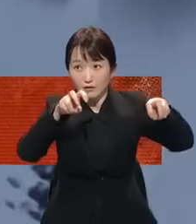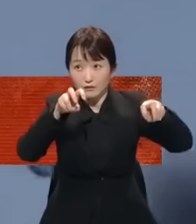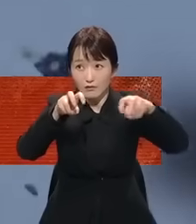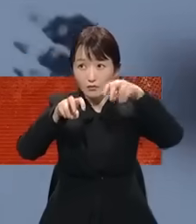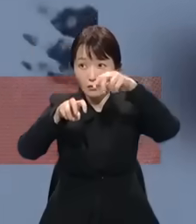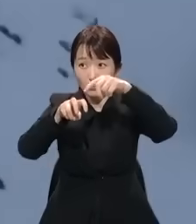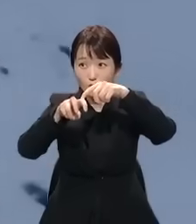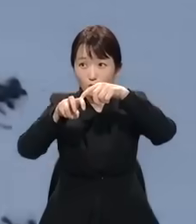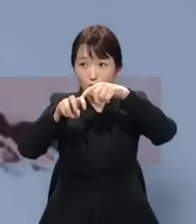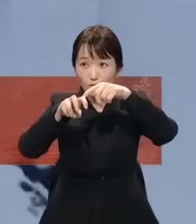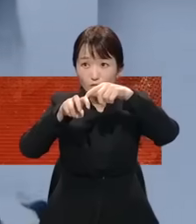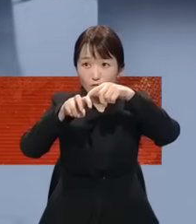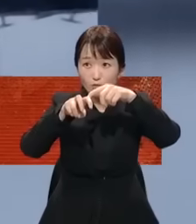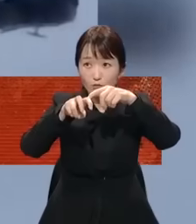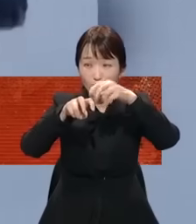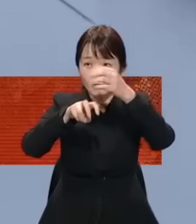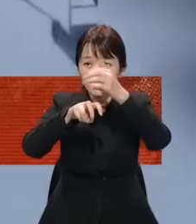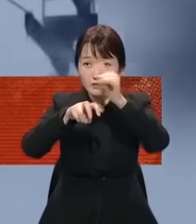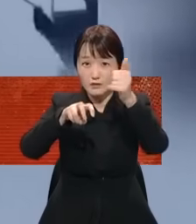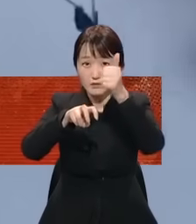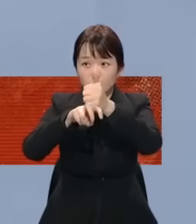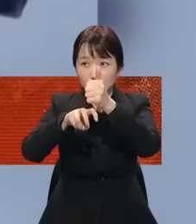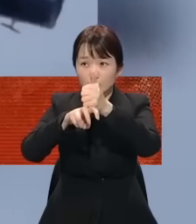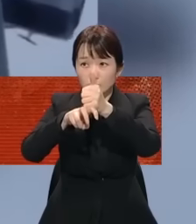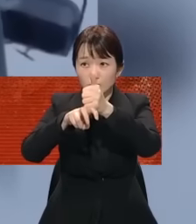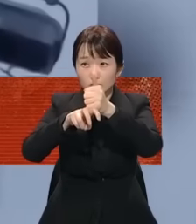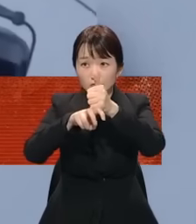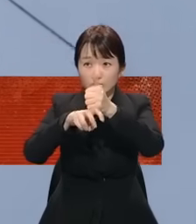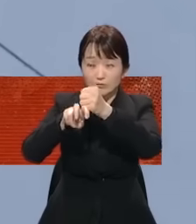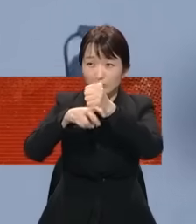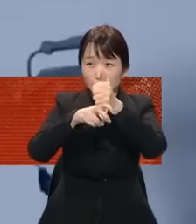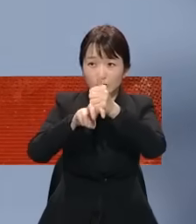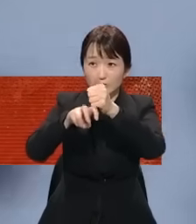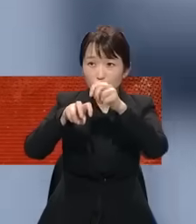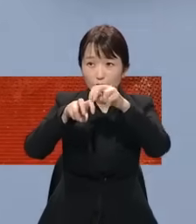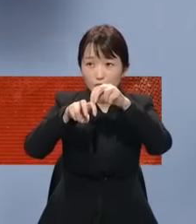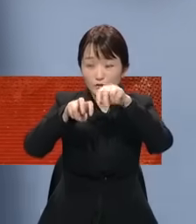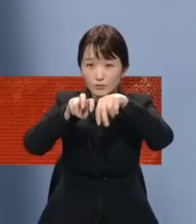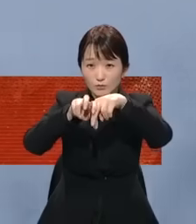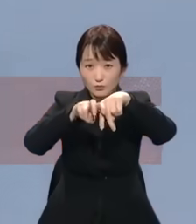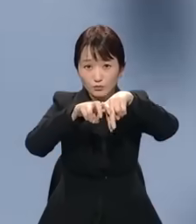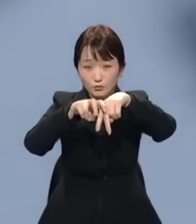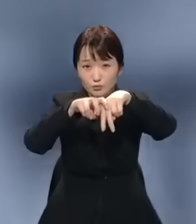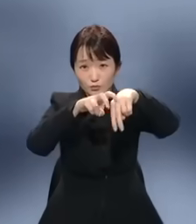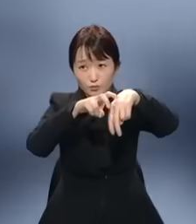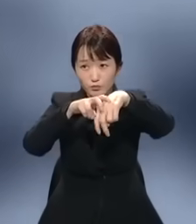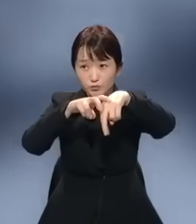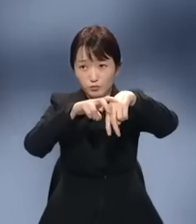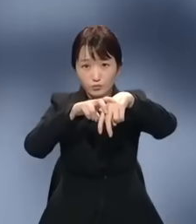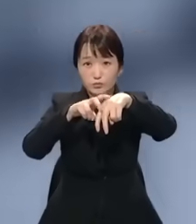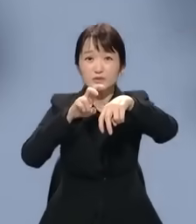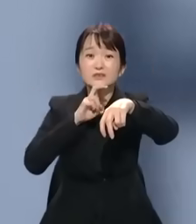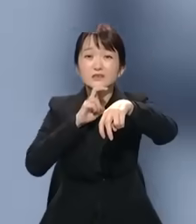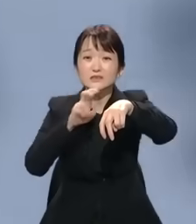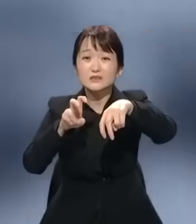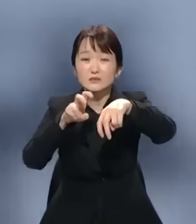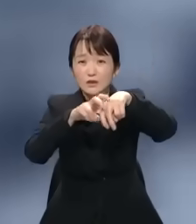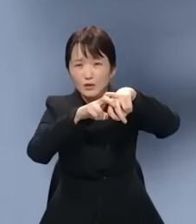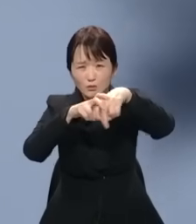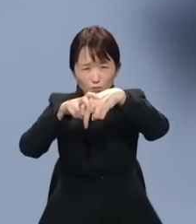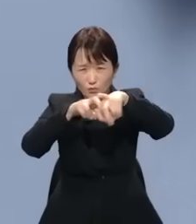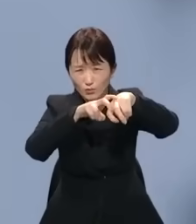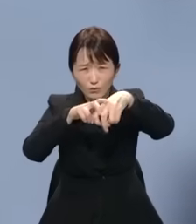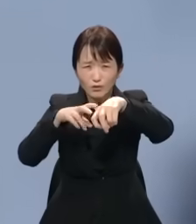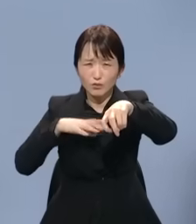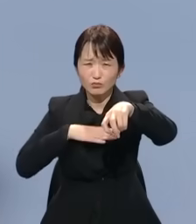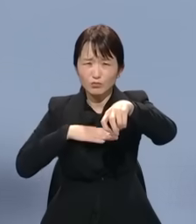있어. 있었습니다. 사람 있어. 흔들린 리프트 아래로 발이 보입니다. 발 보여. 아, 무려 20분 동안이나 저렇게 공중에